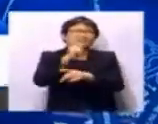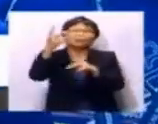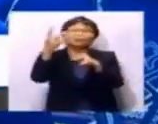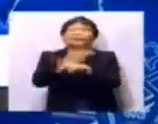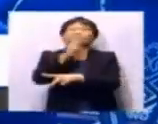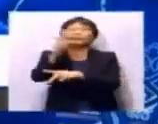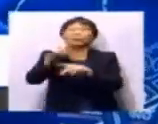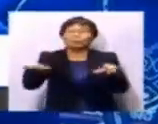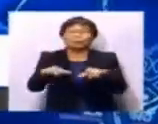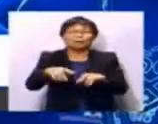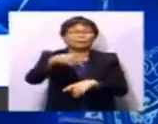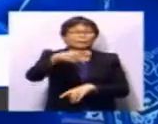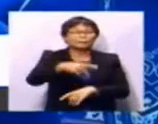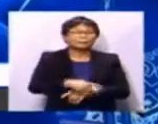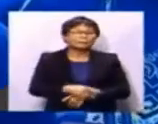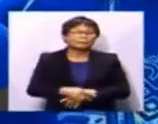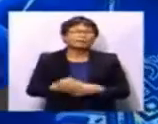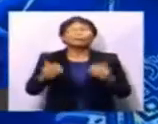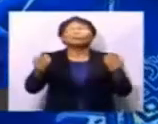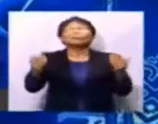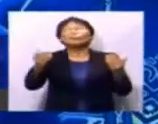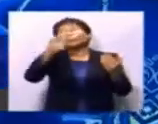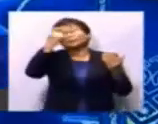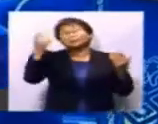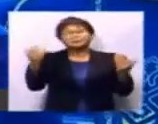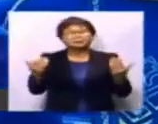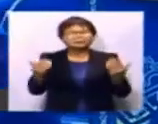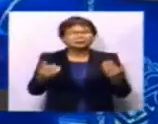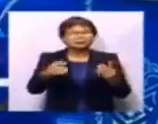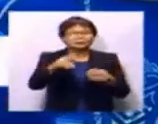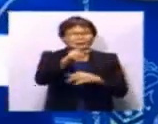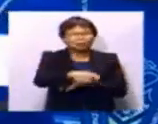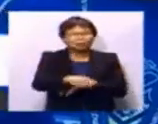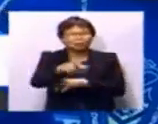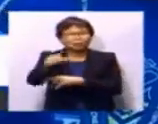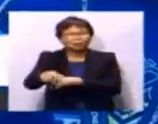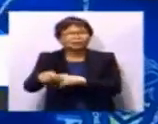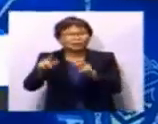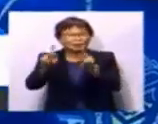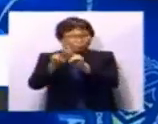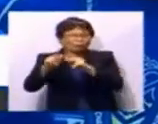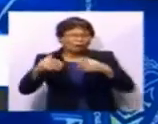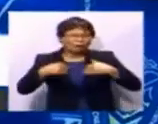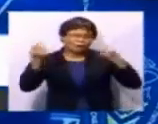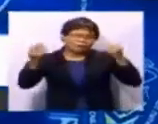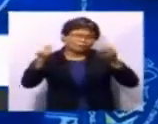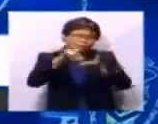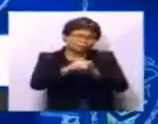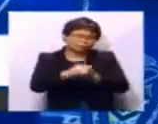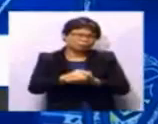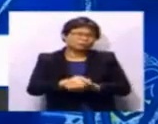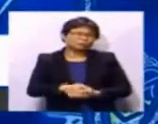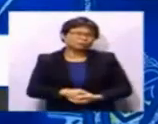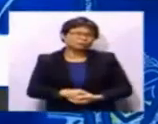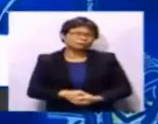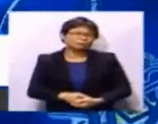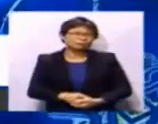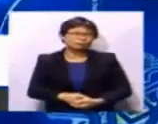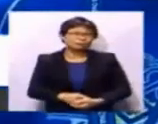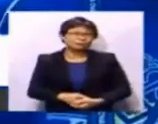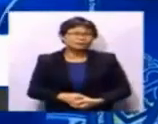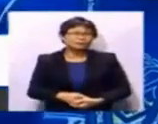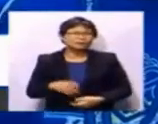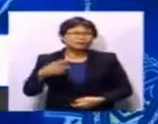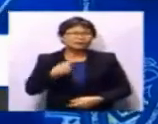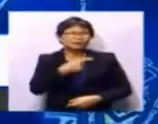dia buat, PKB buat. Alhamdulillah lah. Pasal ini dia mengingatkan orang kampung, kampung baru ni ada majlis macam ni lah. Kita cukur lah, alhamdulillah lah. Pasal